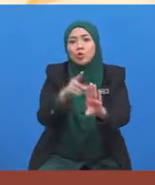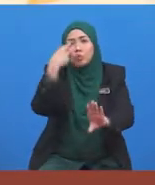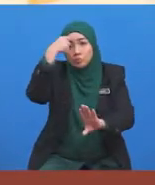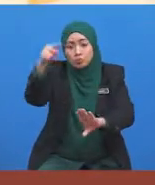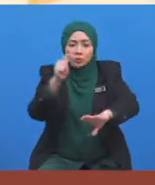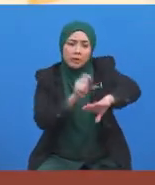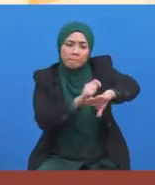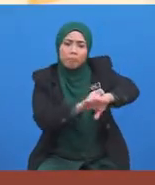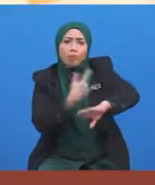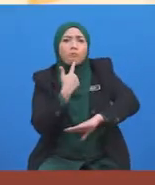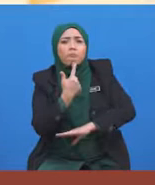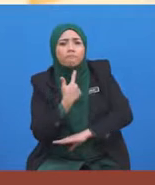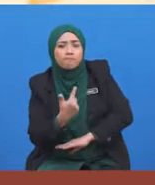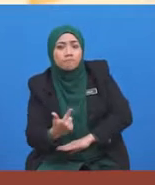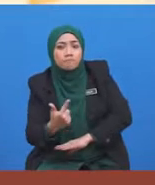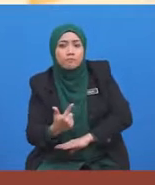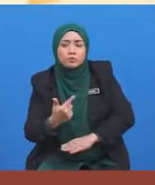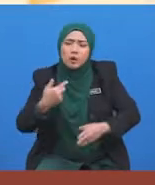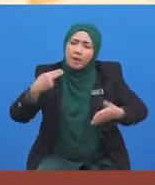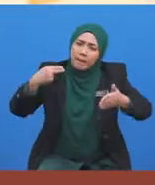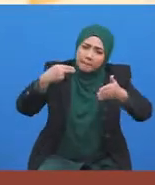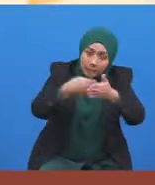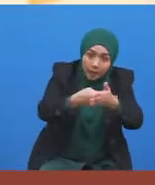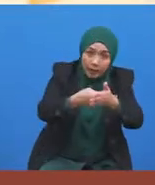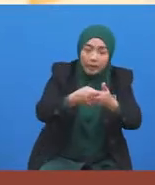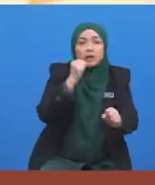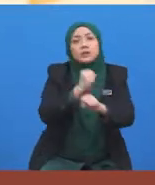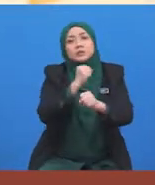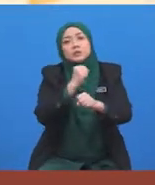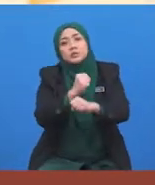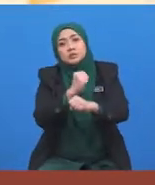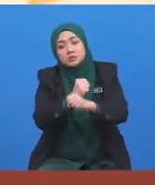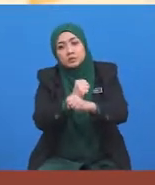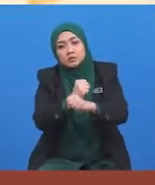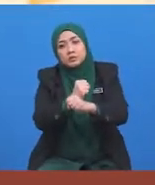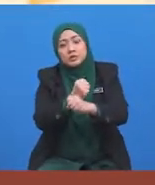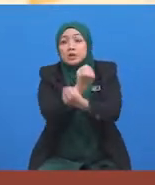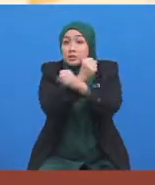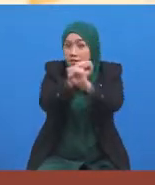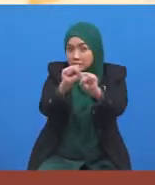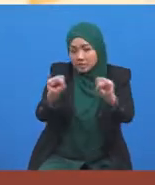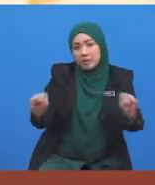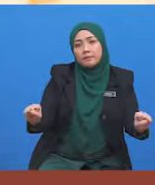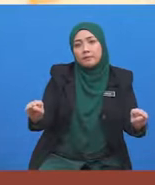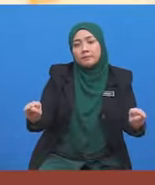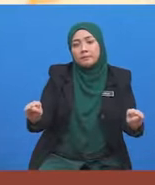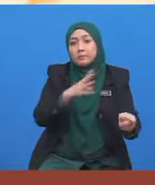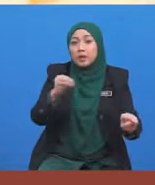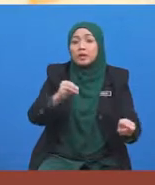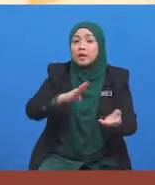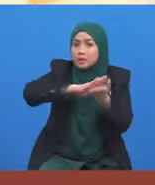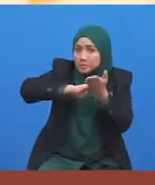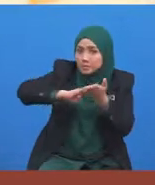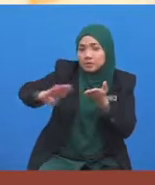yang tertentu sehingga kerja-kerja pembersihan bahan regolit dan lain-lain akibat runtuhan